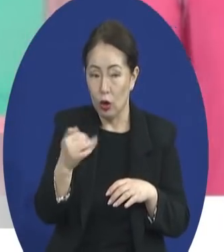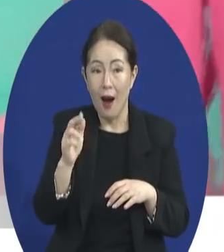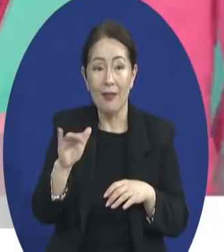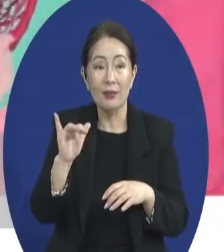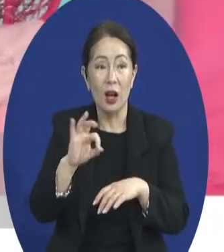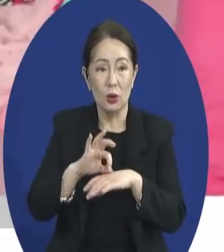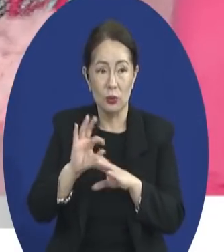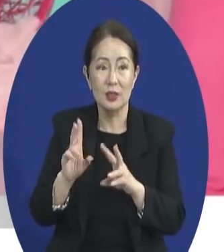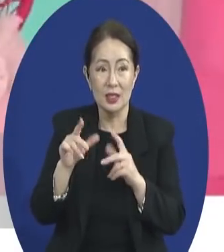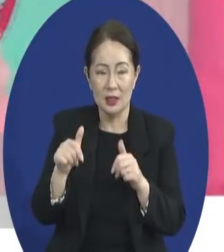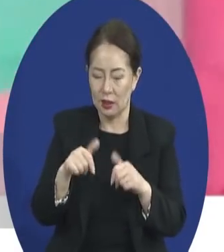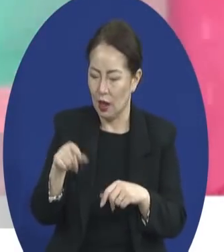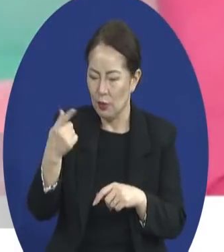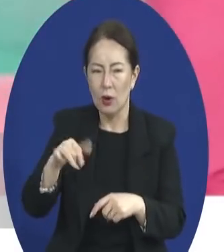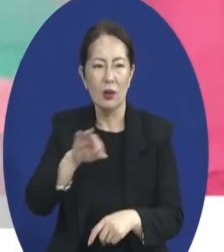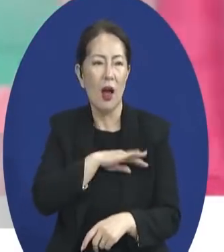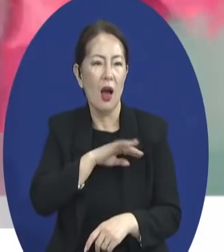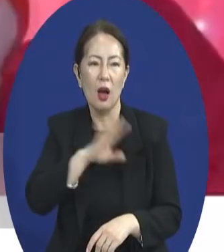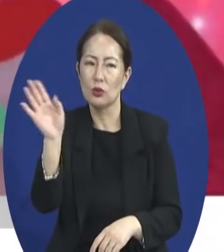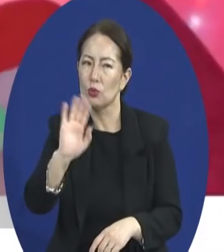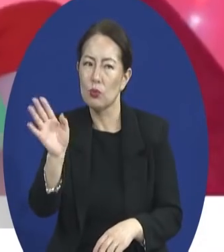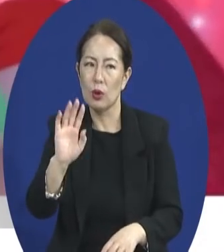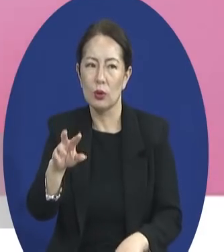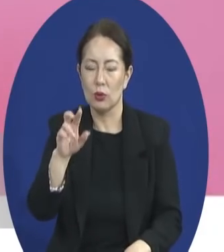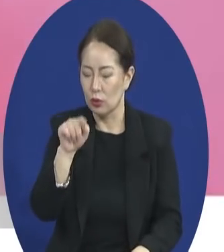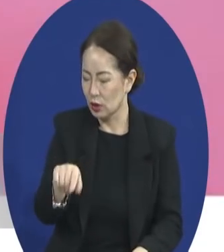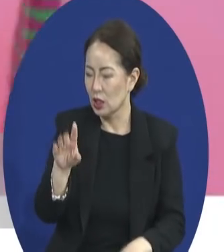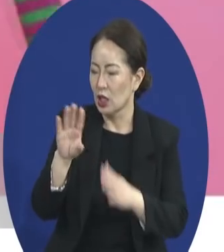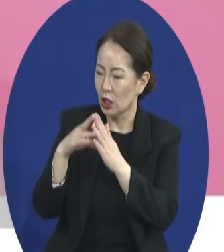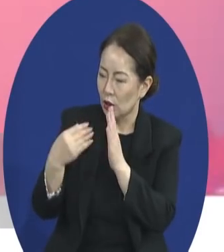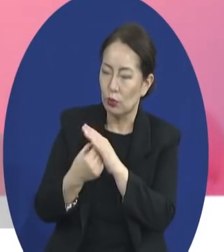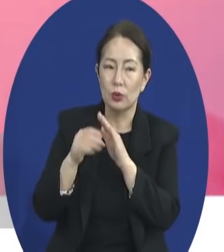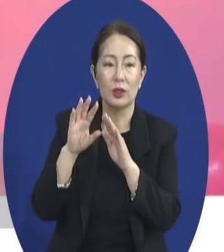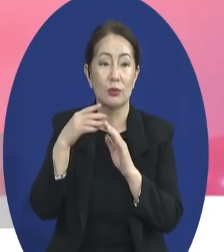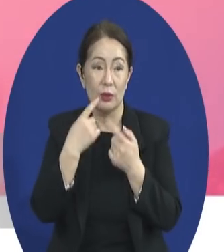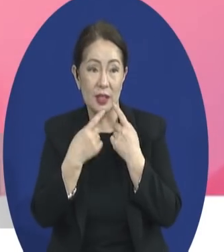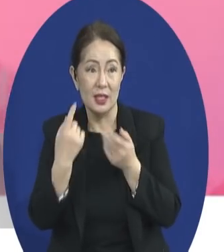гол нь айж шантарч болохгүй гэдгийг бор хулан болон түүний гэр бүлийнхэн хэлж байна.